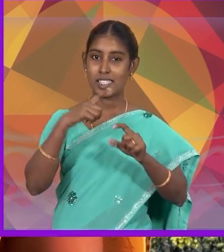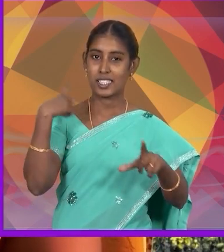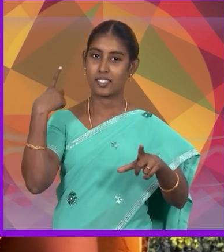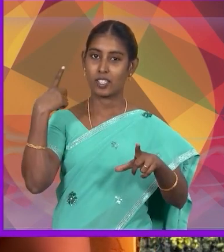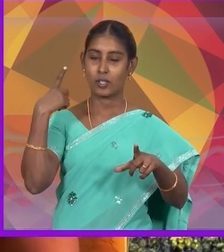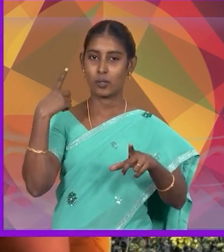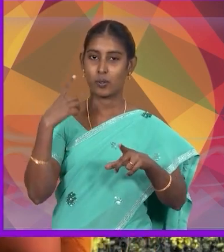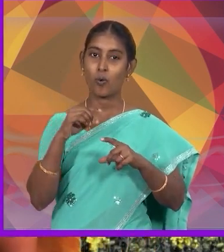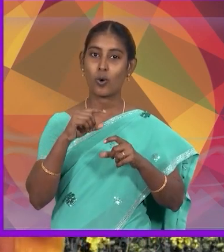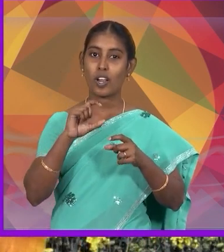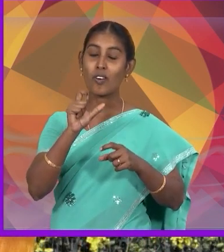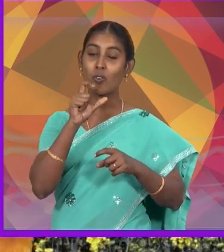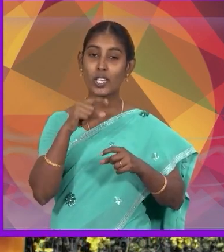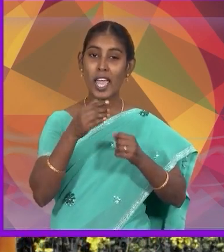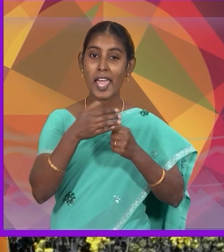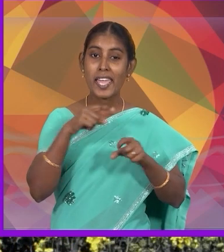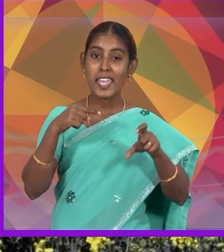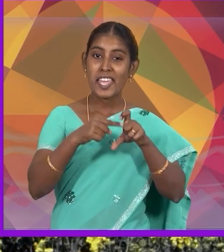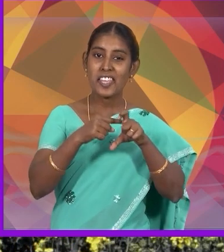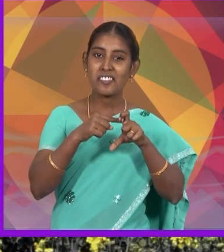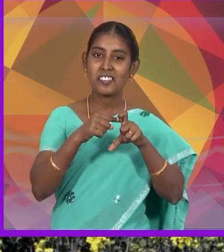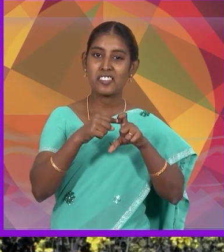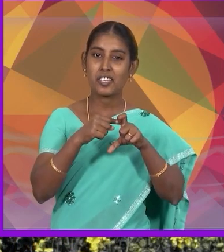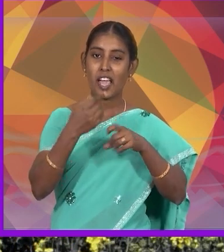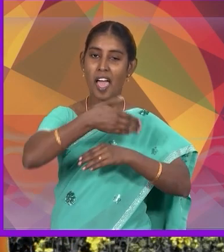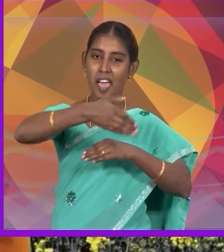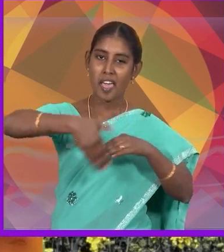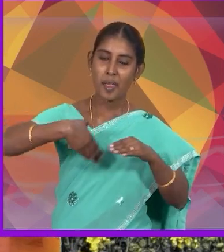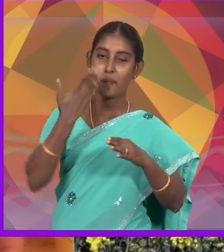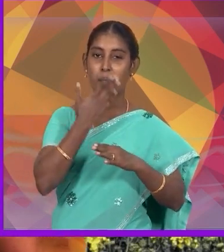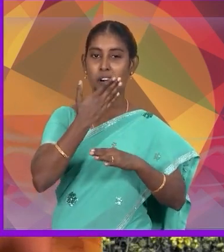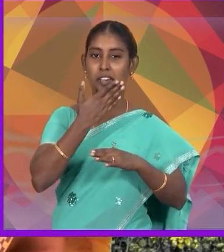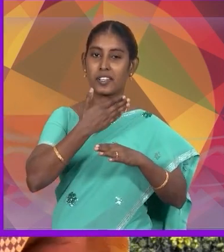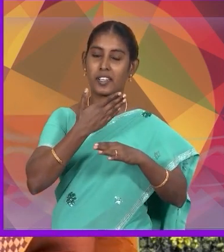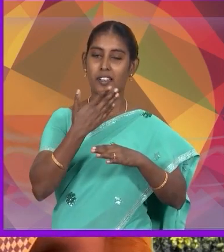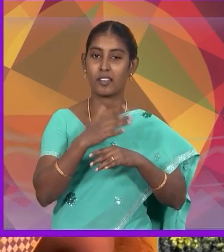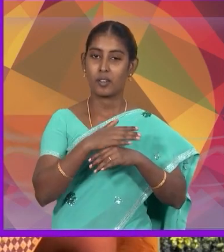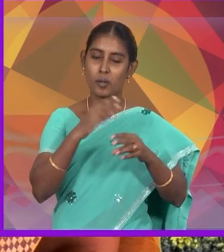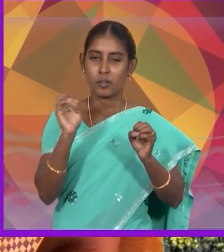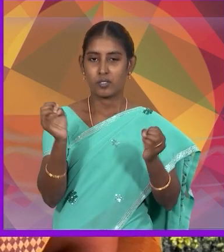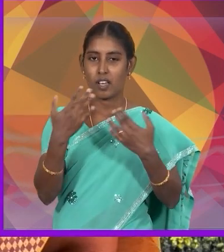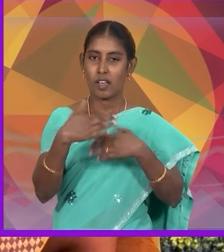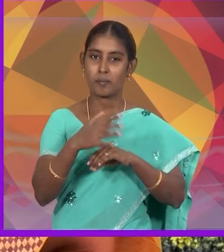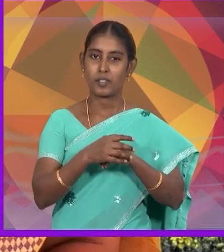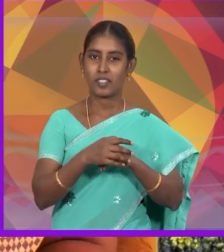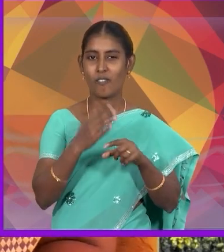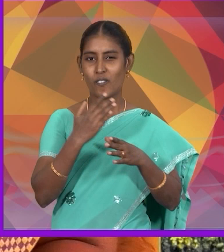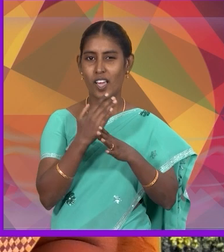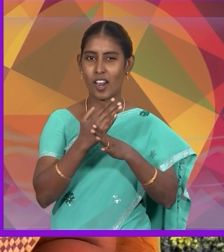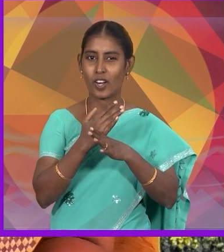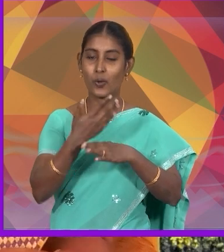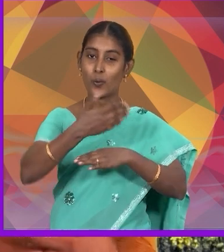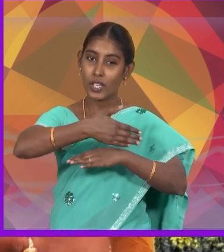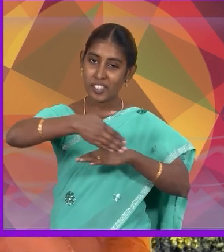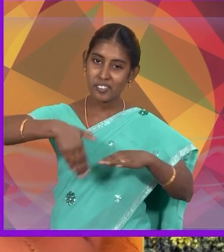ஒரு பொறியியல் கல்லூரியில படிக்கிறாரு. அதுக்கப்புறம் மென் பொறியாளரா வேலையும் நகரத்துல பாக்குறாரு. இருந்தாலும் அந்த பையனுக்கு